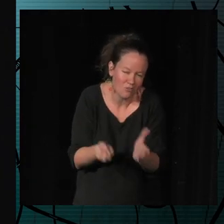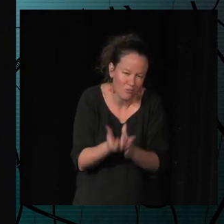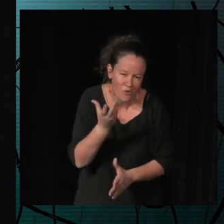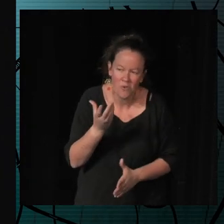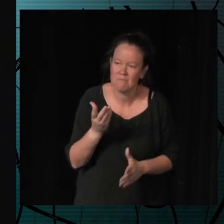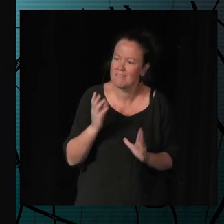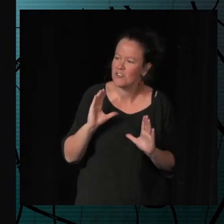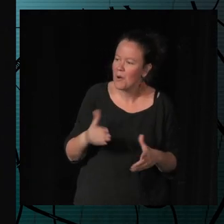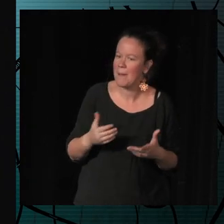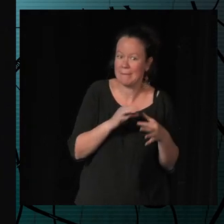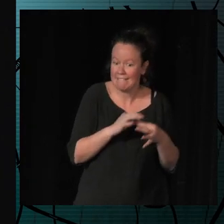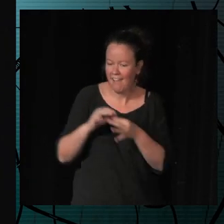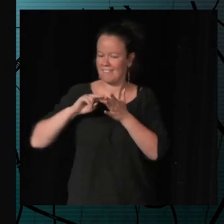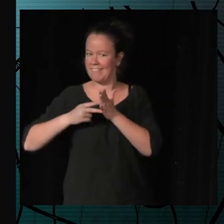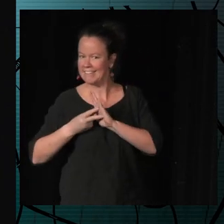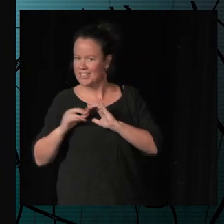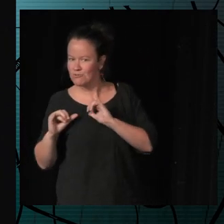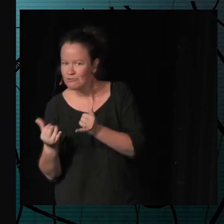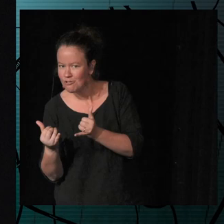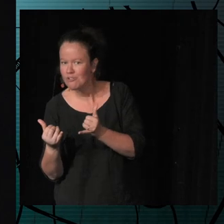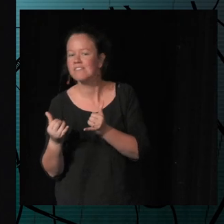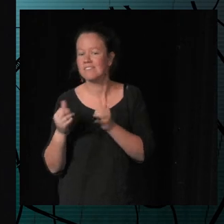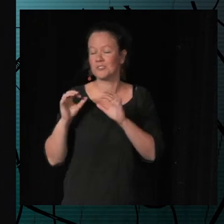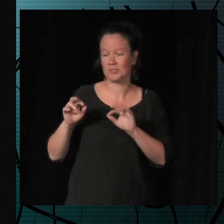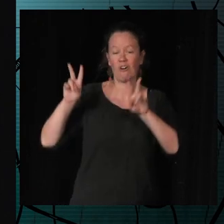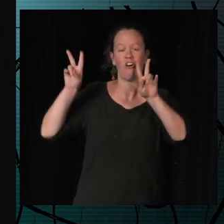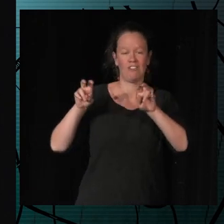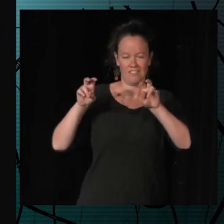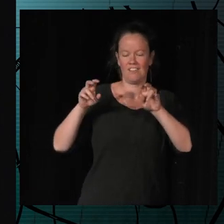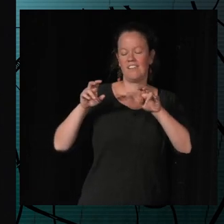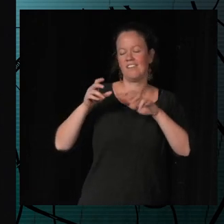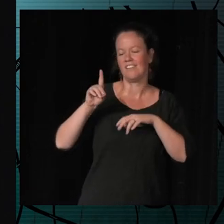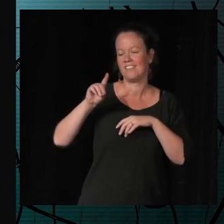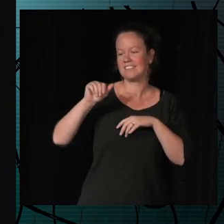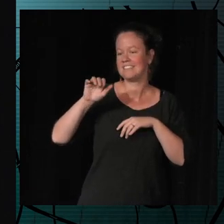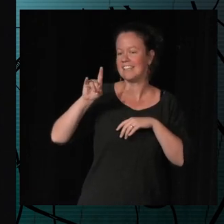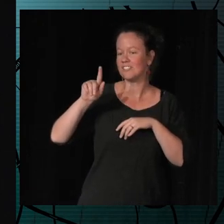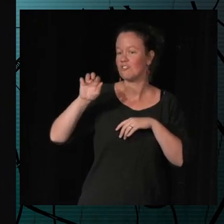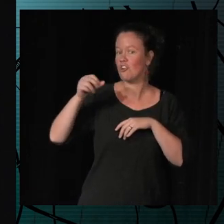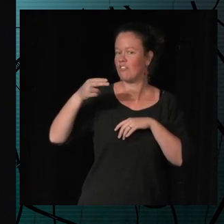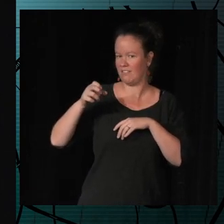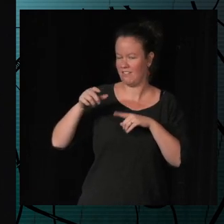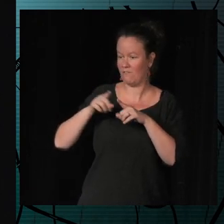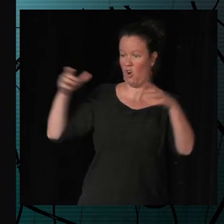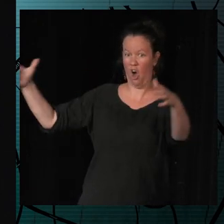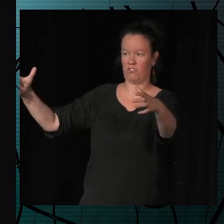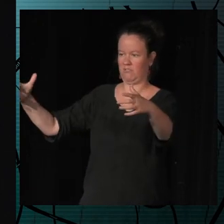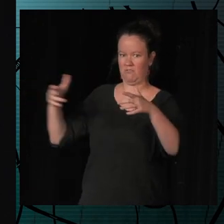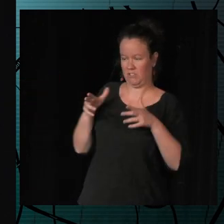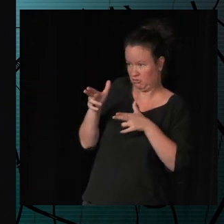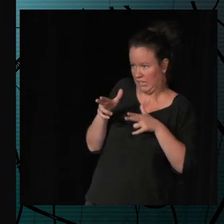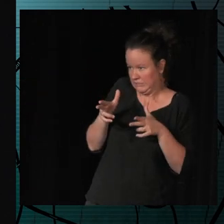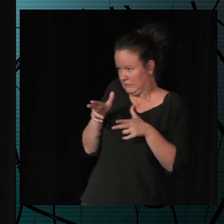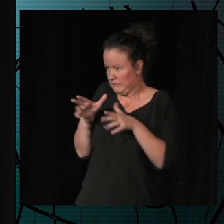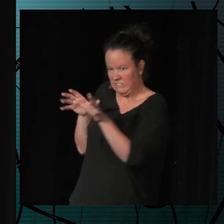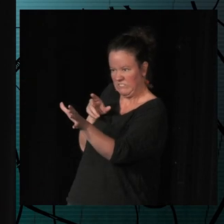différentes mécaniques de jeu et le fait très bien aussi avec ses chasses de Hordes quand bien même la figure en tant que monstre elleelle aura pas d'effet